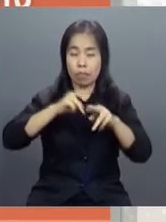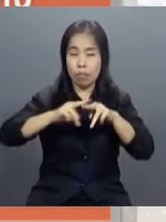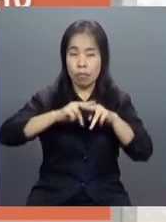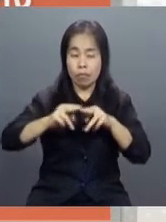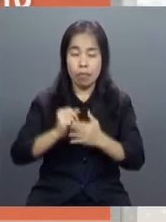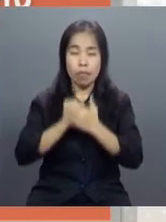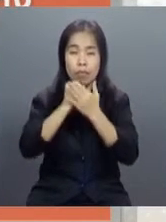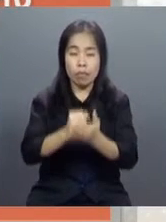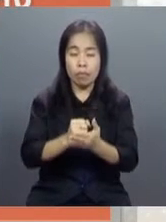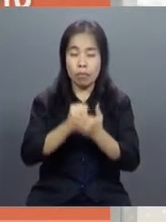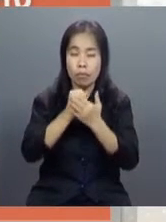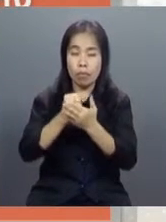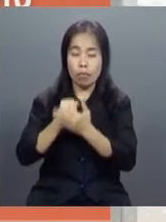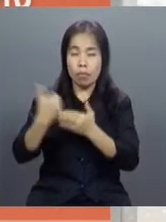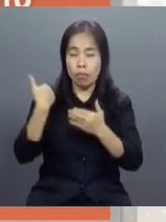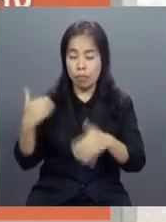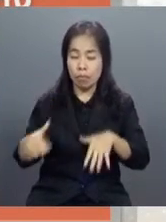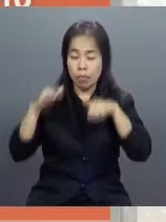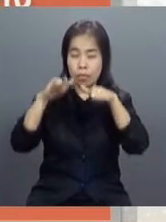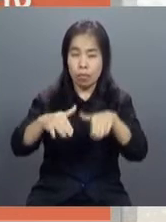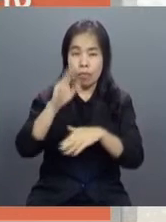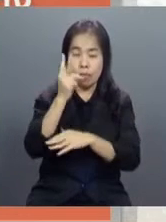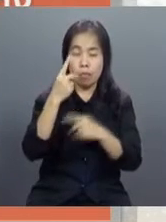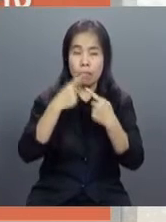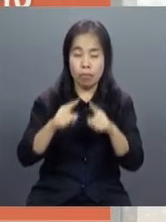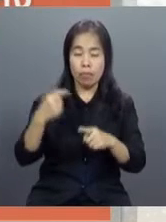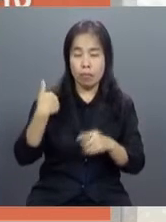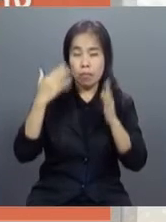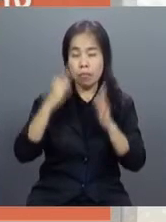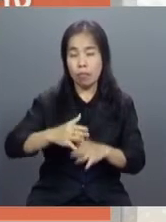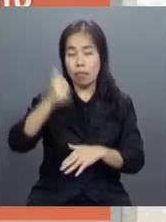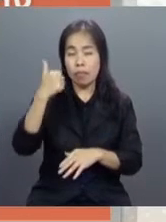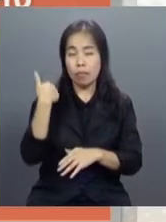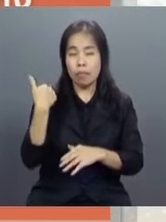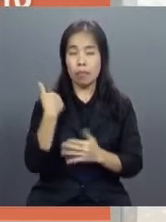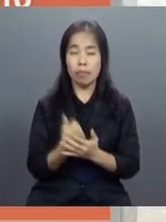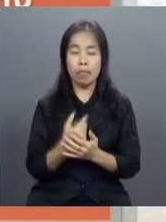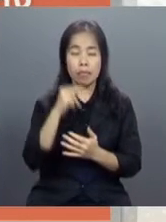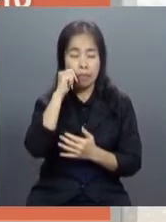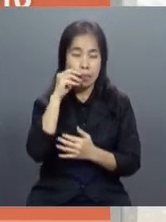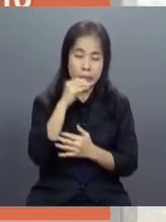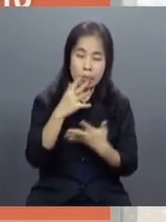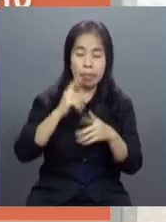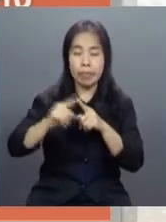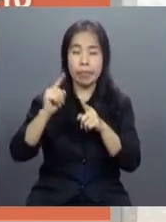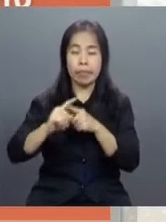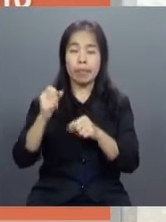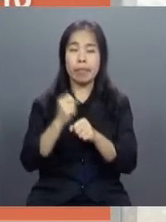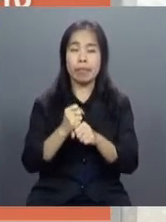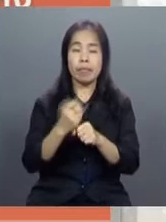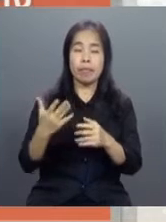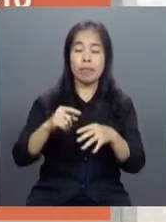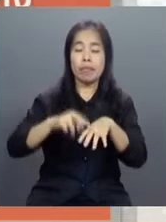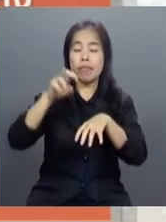ช่วยจำนวน 2ขบวนแต่ระหว่างนั้นมีผู้โดยสารส่วนหนึ่งได้เปิดประตูฉุกเฉินแล้วก็ทยอยลงเดินทางไปยังสถานี